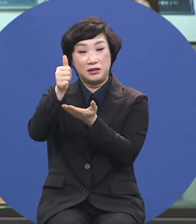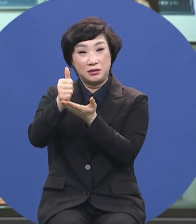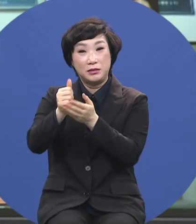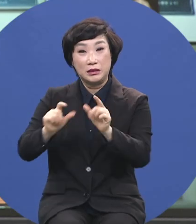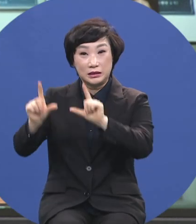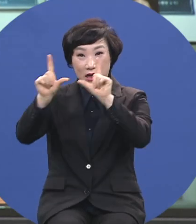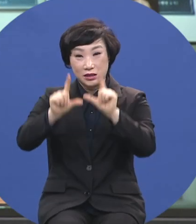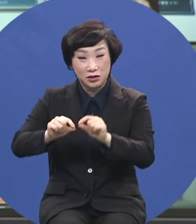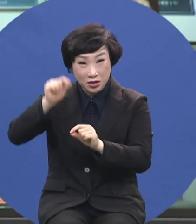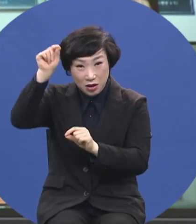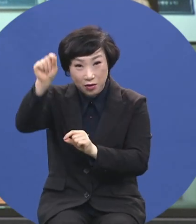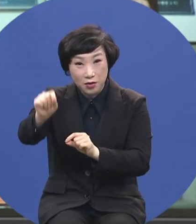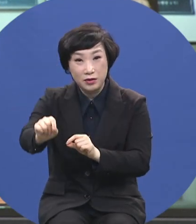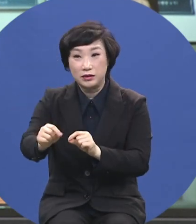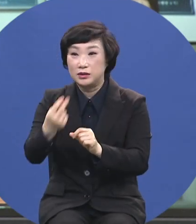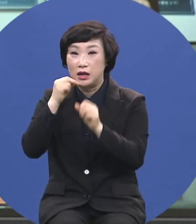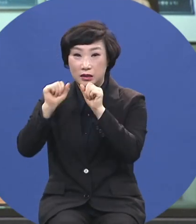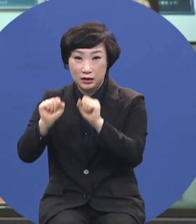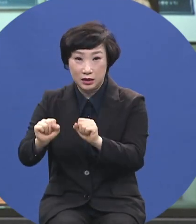영원히 살아계십니다.